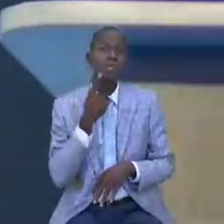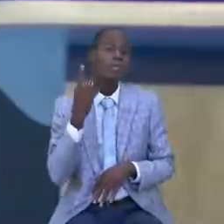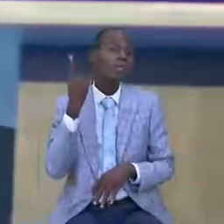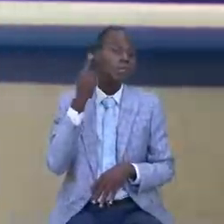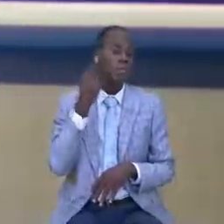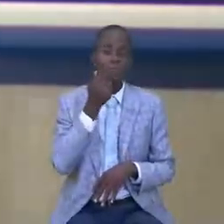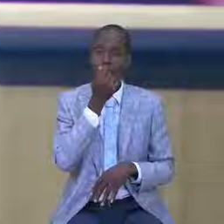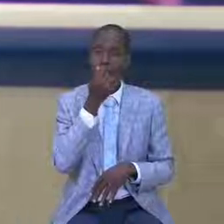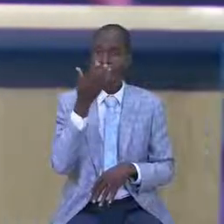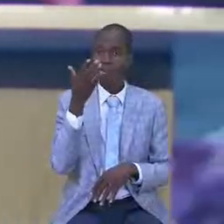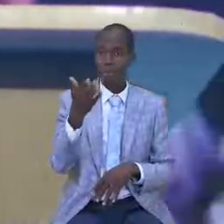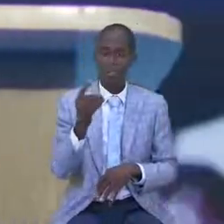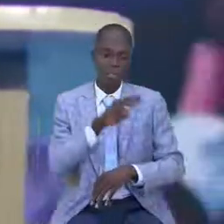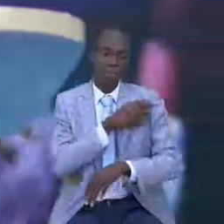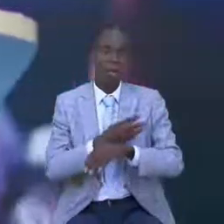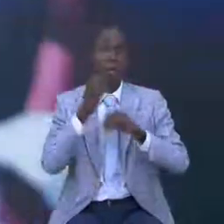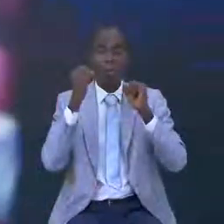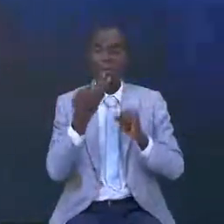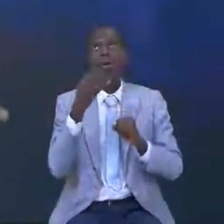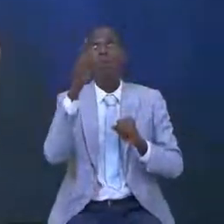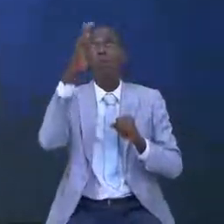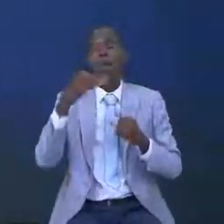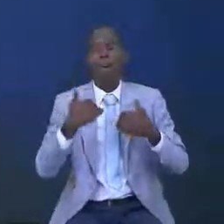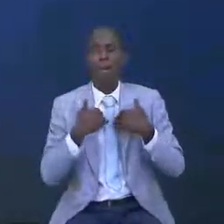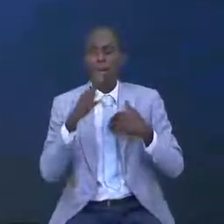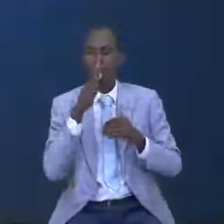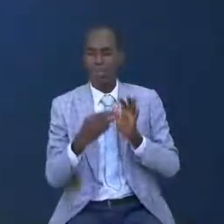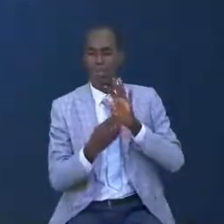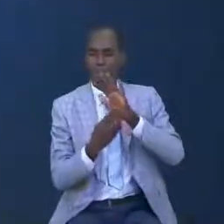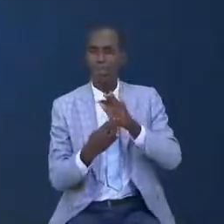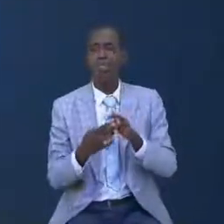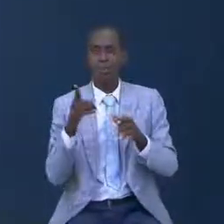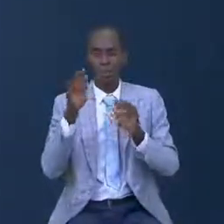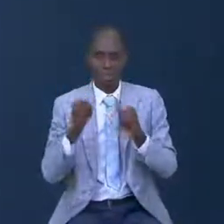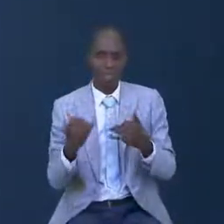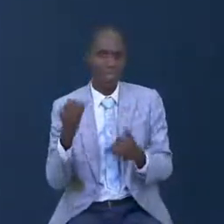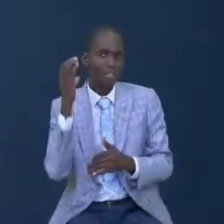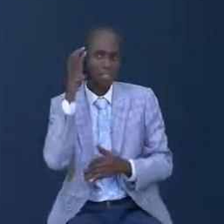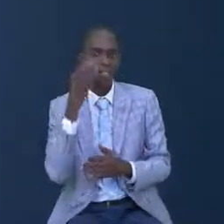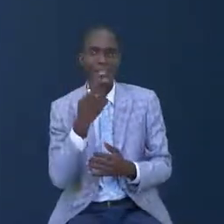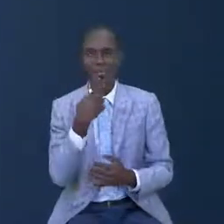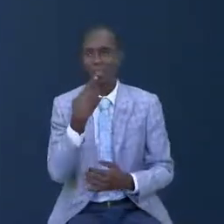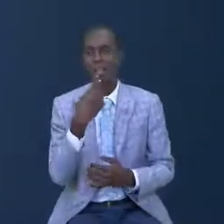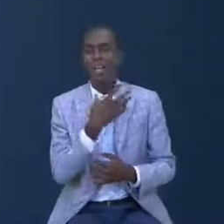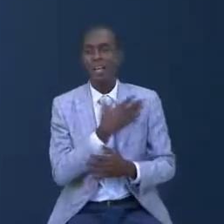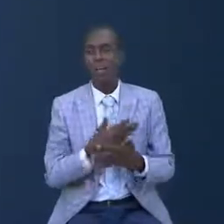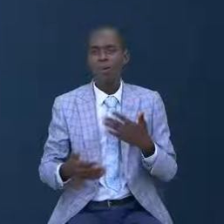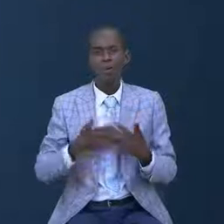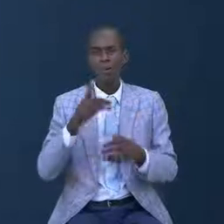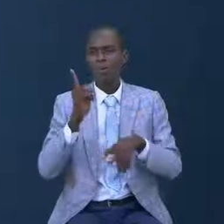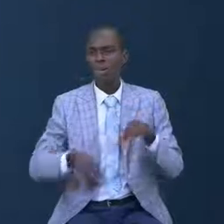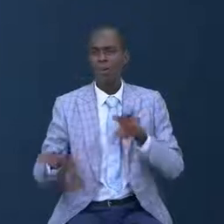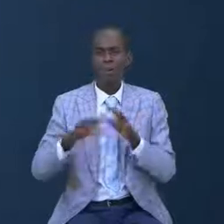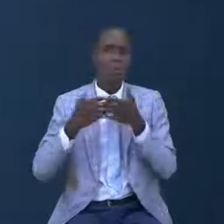la personne. Là, la personne verra. Y a-t-il un sourd-muet là-bas? La puissante main de Dieu s'est manifestée. La personne